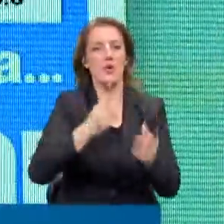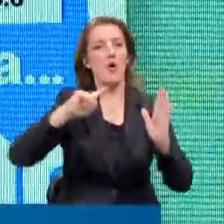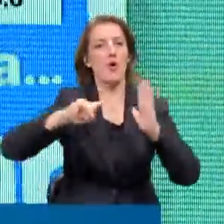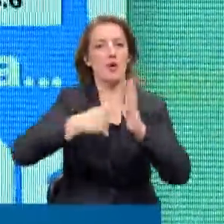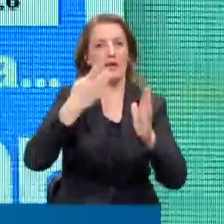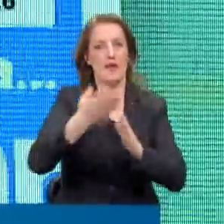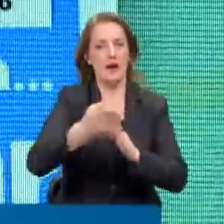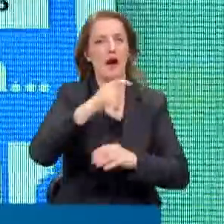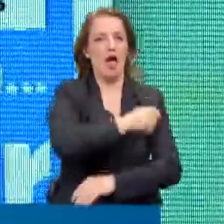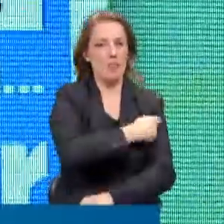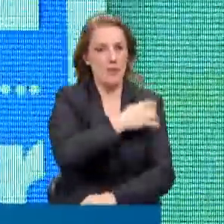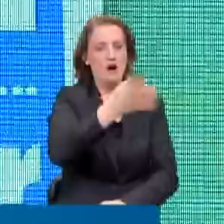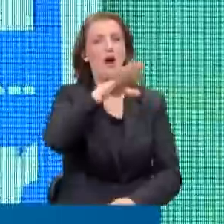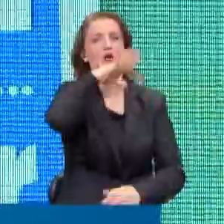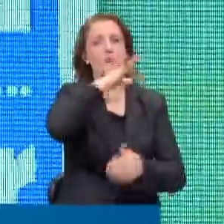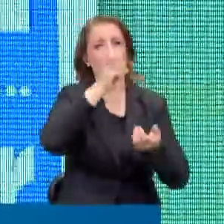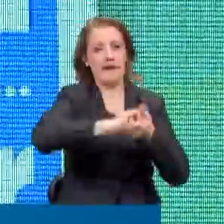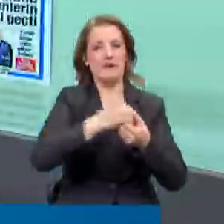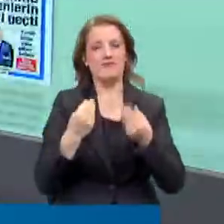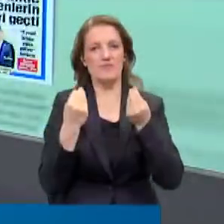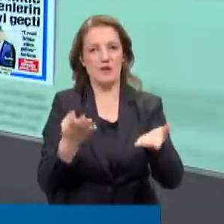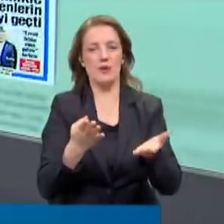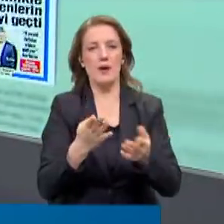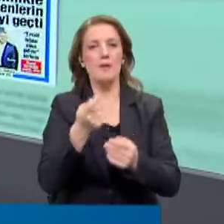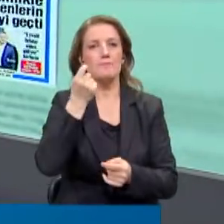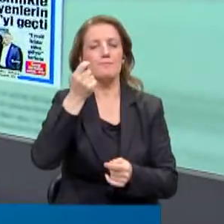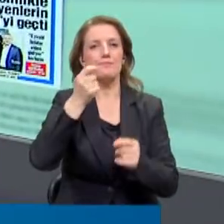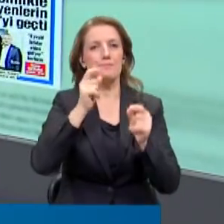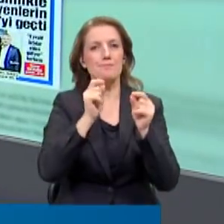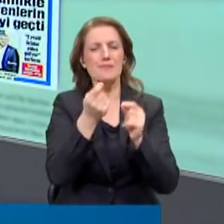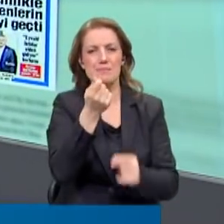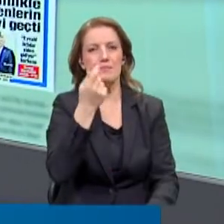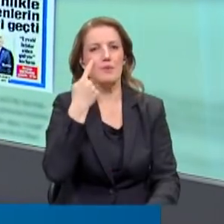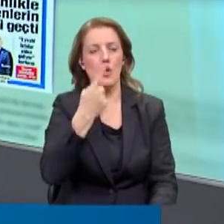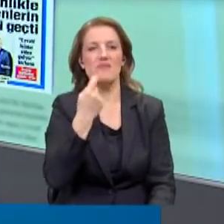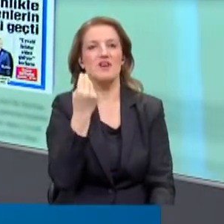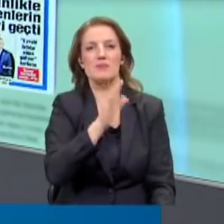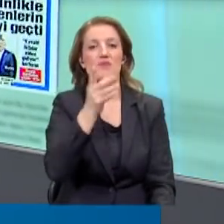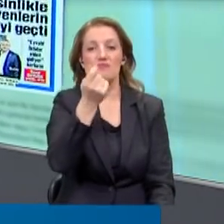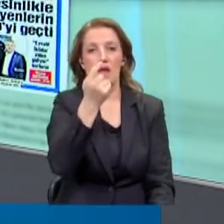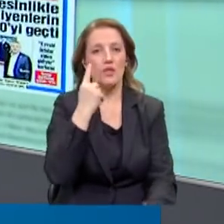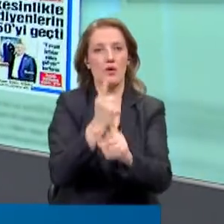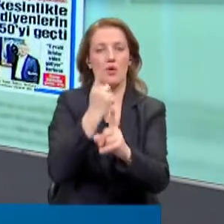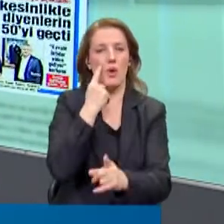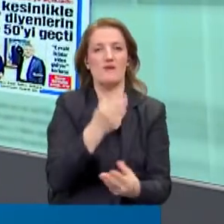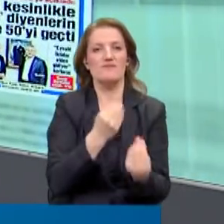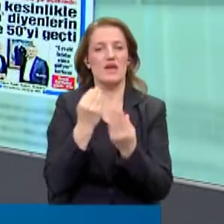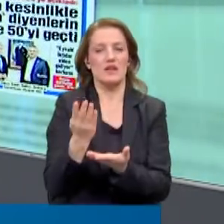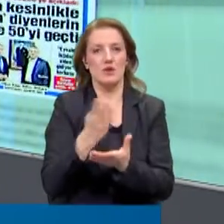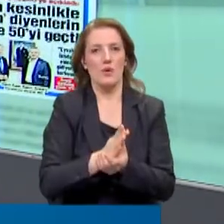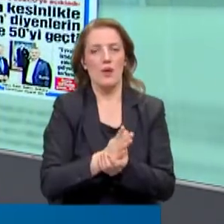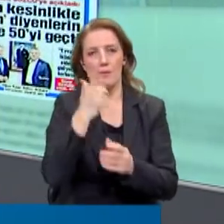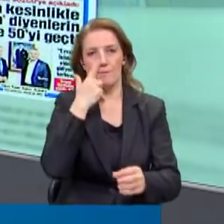Almanya'dan veriliyor, Avrupa Birliği'nden veriliyor. Birim olarak da verilmiyor, fiyat olarak veriliyor. Aslında herkes